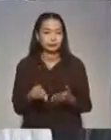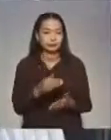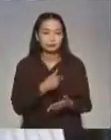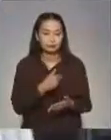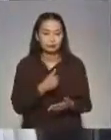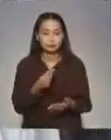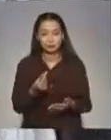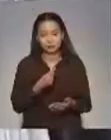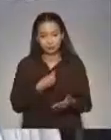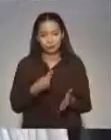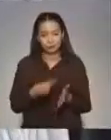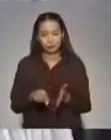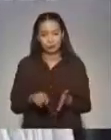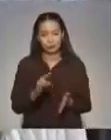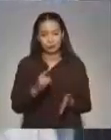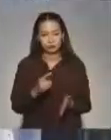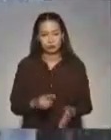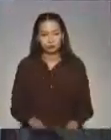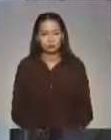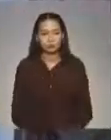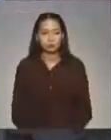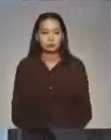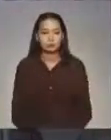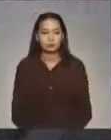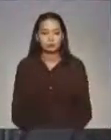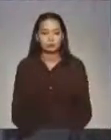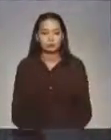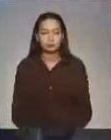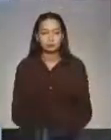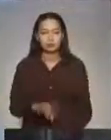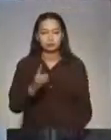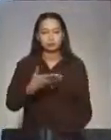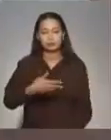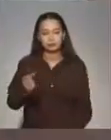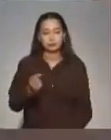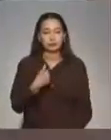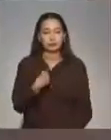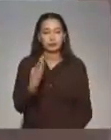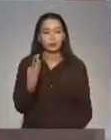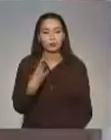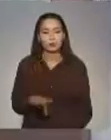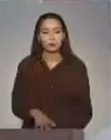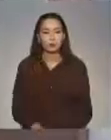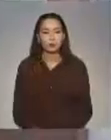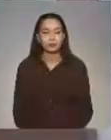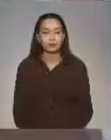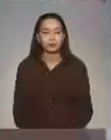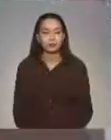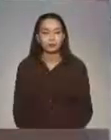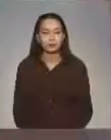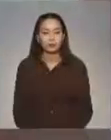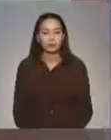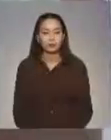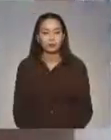Ақша беріңізші, пожалуйста. Бір 100-200 теңге берсеңіз болды, алып кете беріңізші. Керек емес маған. Мен өзім